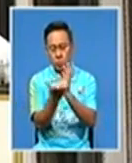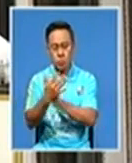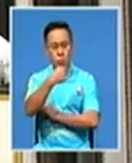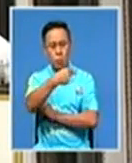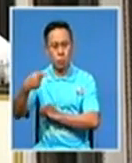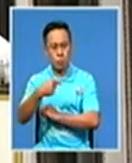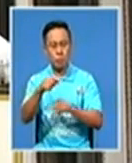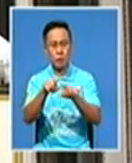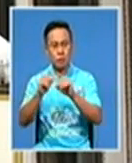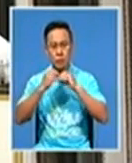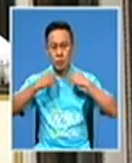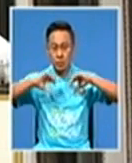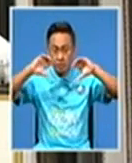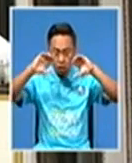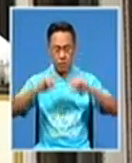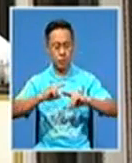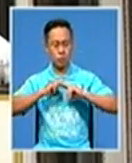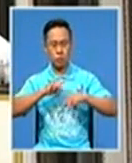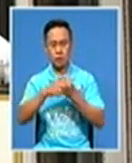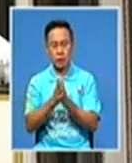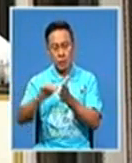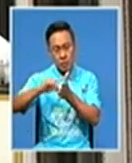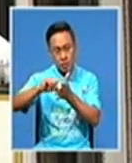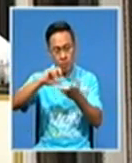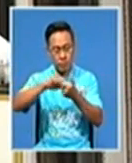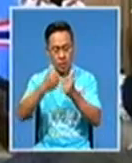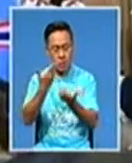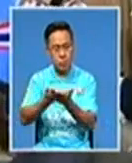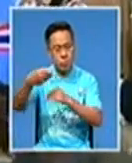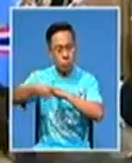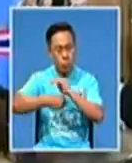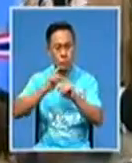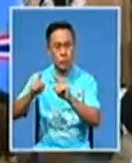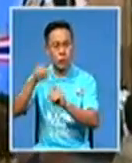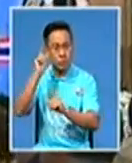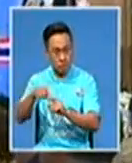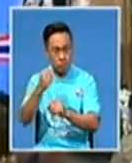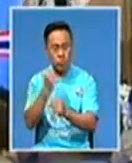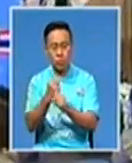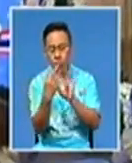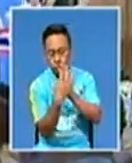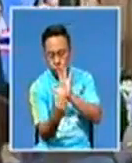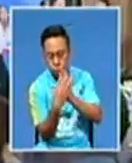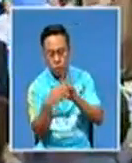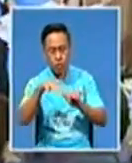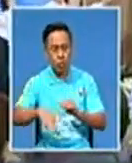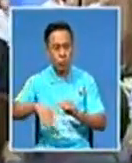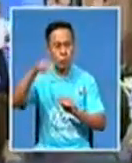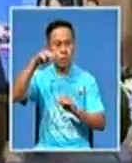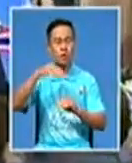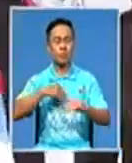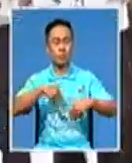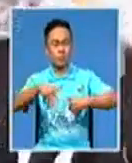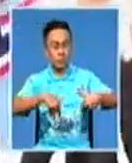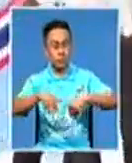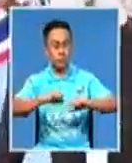แวดวงทั้งราชการเอกชนนะครับซึ่งการที่จะแก้ไขปัญหาได้อย่างยั่งยืนนั้นต้องอาศัยการปลูกฝังจิตสำนึกและค่านิยมให้กับประชา